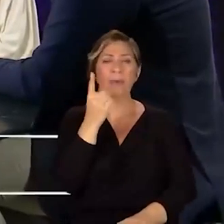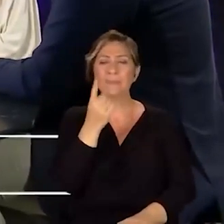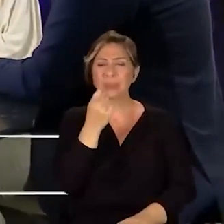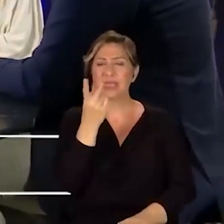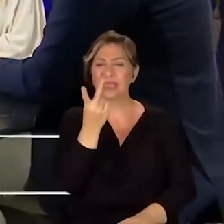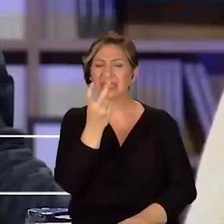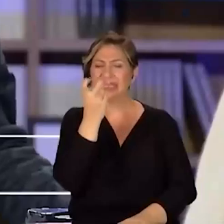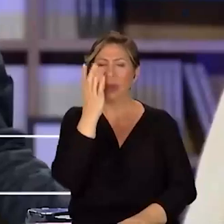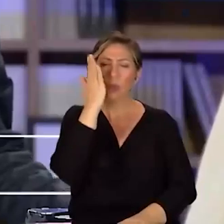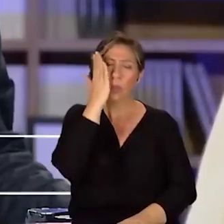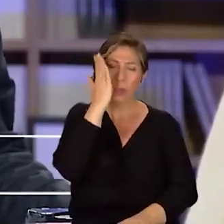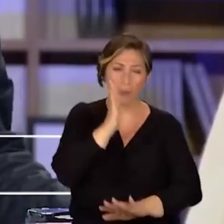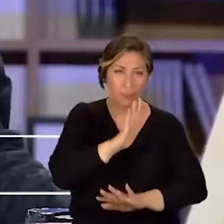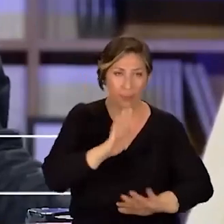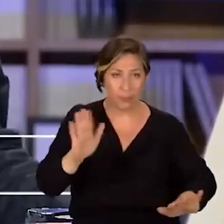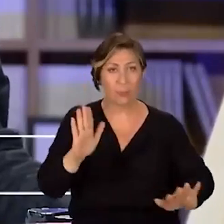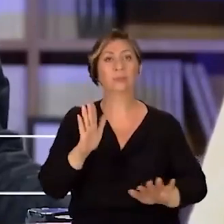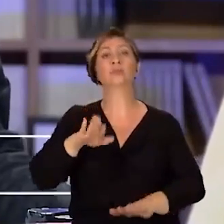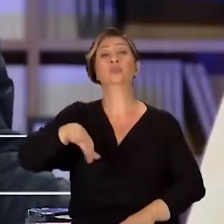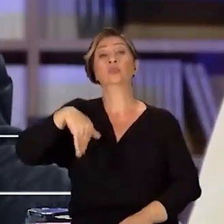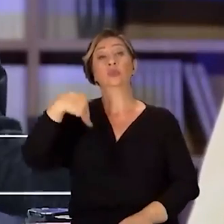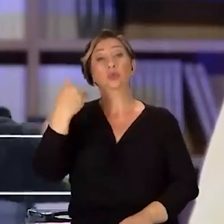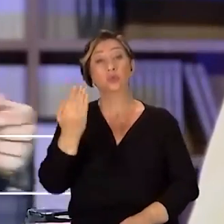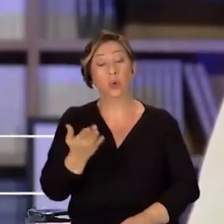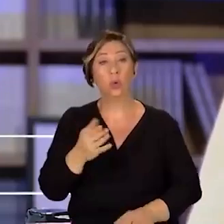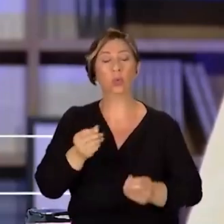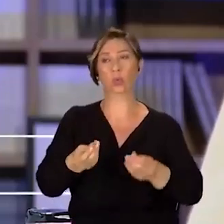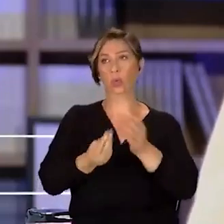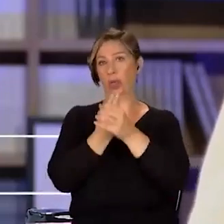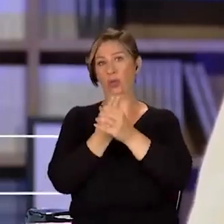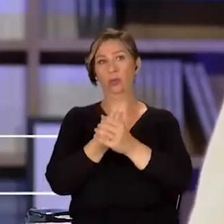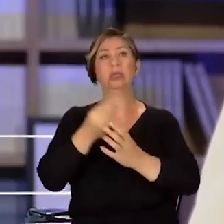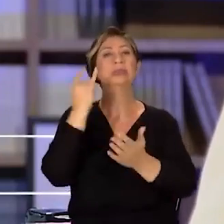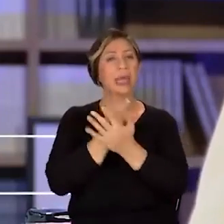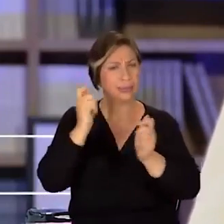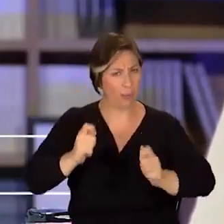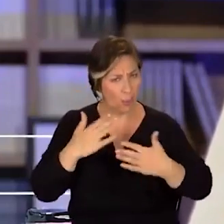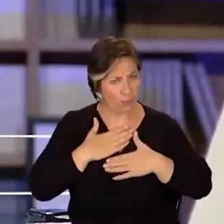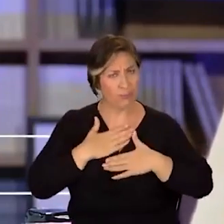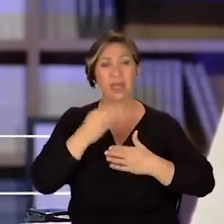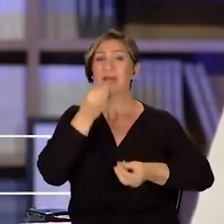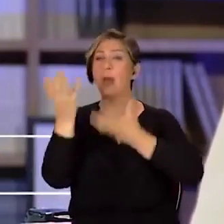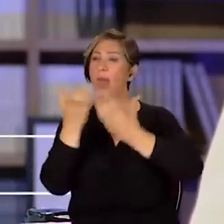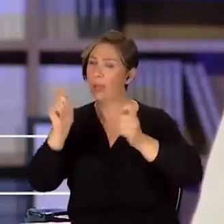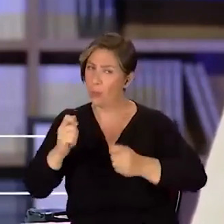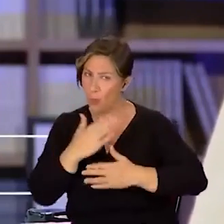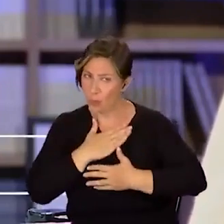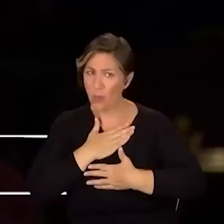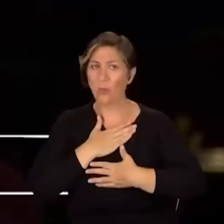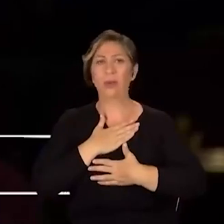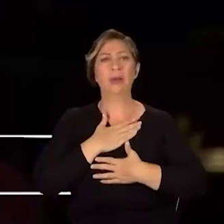1 ila 1,5 saatlik bir uykuya ihtiyaç duyuyorum. Ondan sonra uyanıyorum, seks yapıyorum, yemek hazırlıyorum